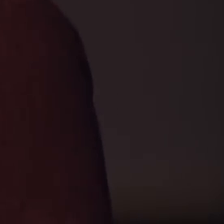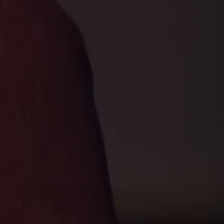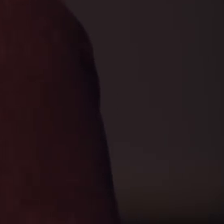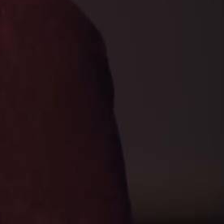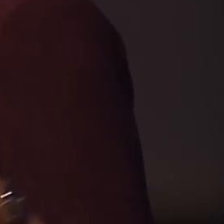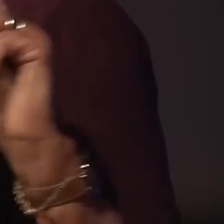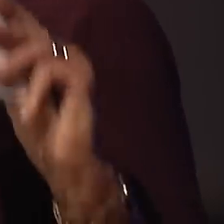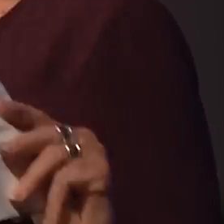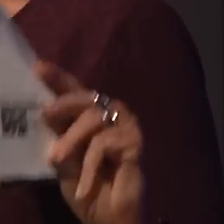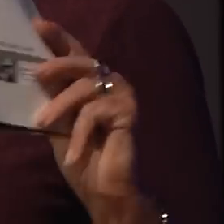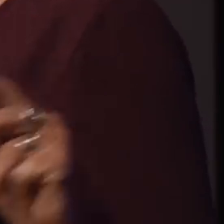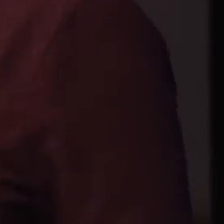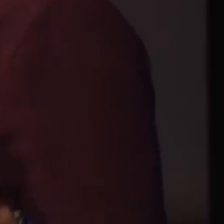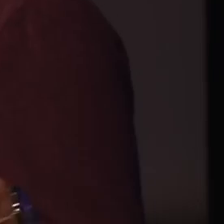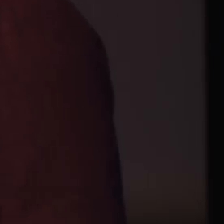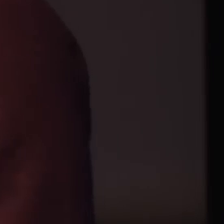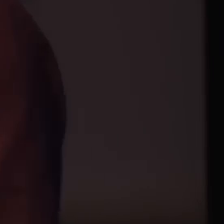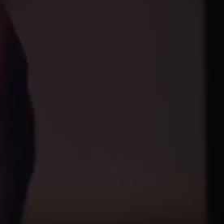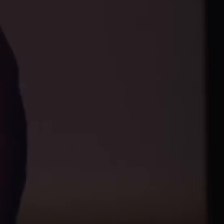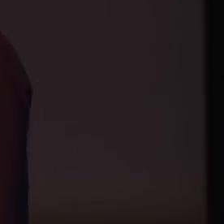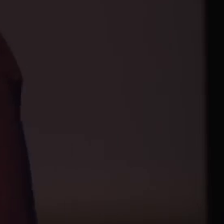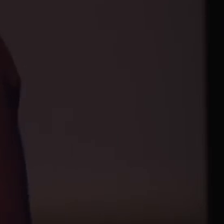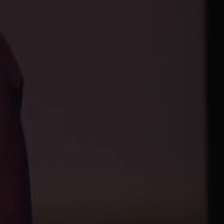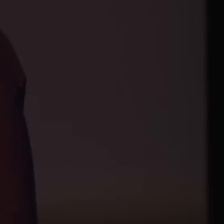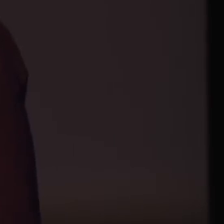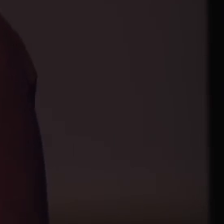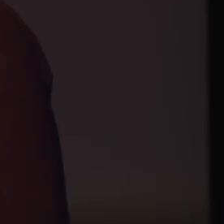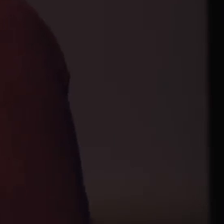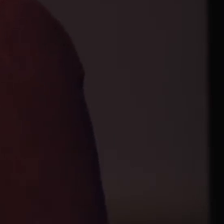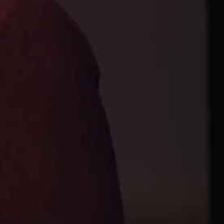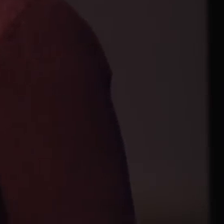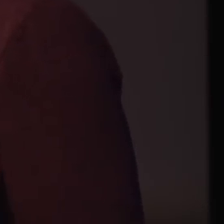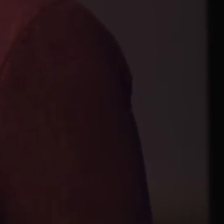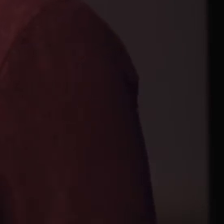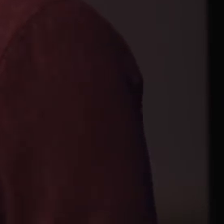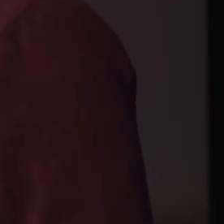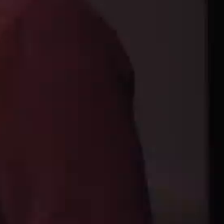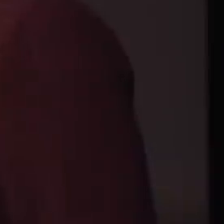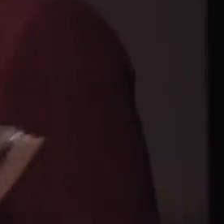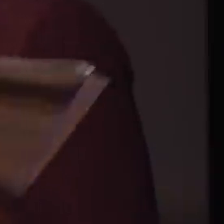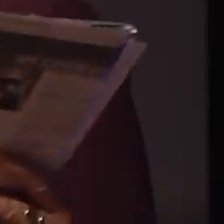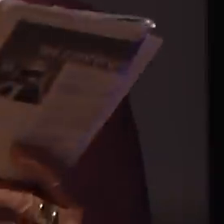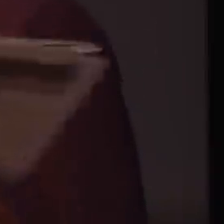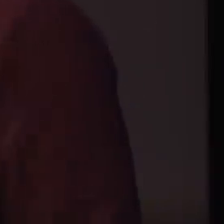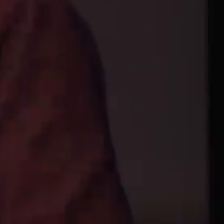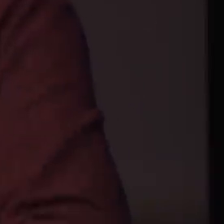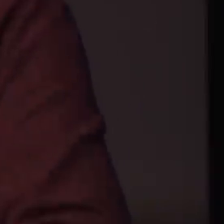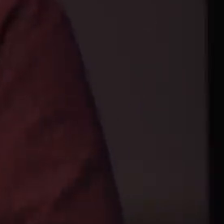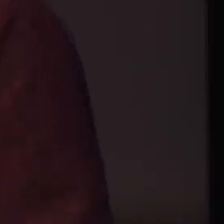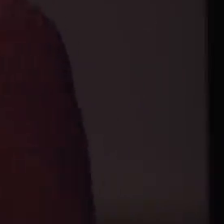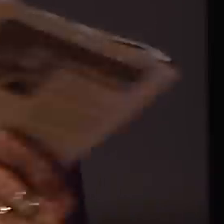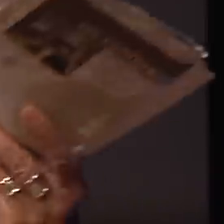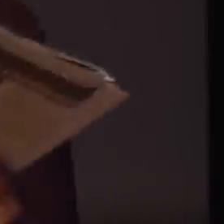que l'Espace des Sciences a fait le choix de ne pas donner toutes les places en réservation parce qu'il y avait beaucoup de défections. Et